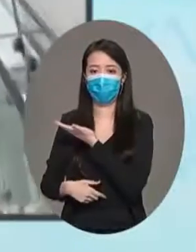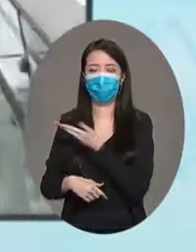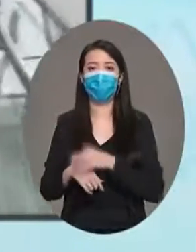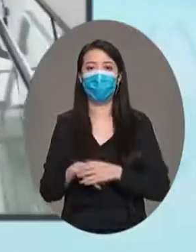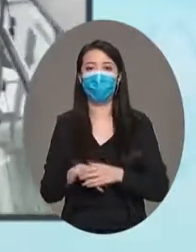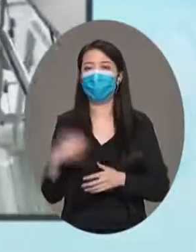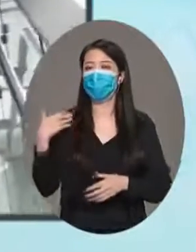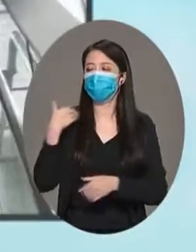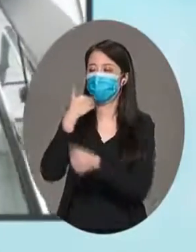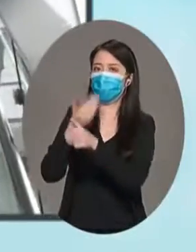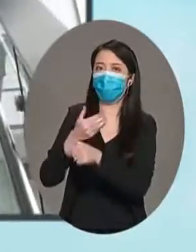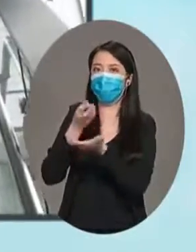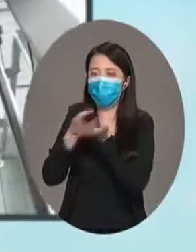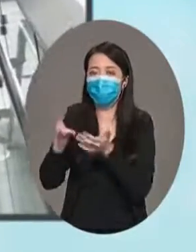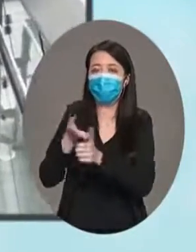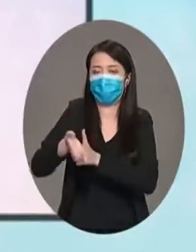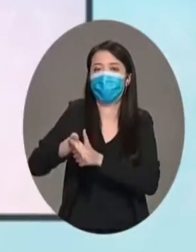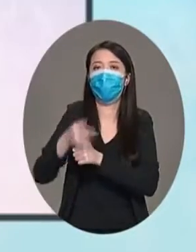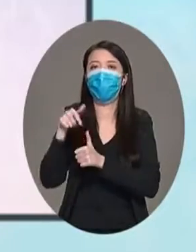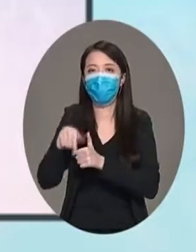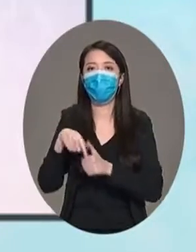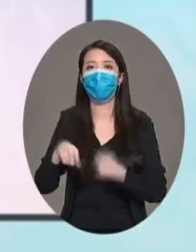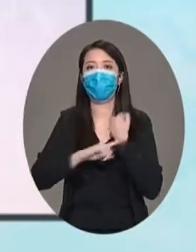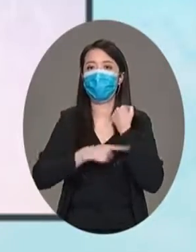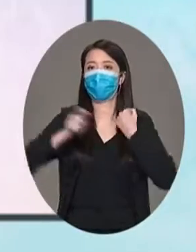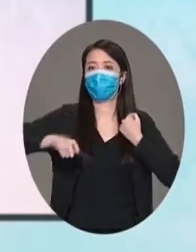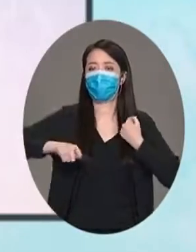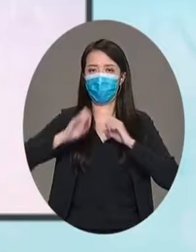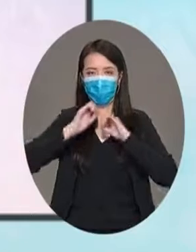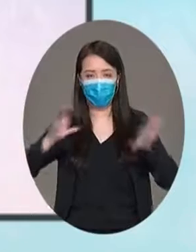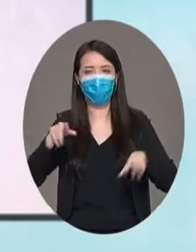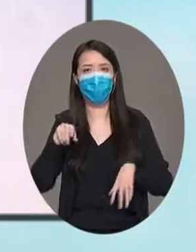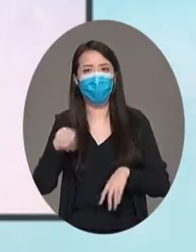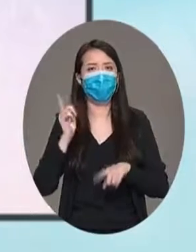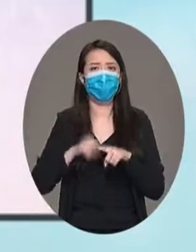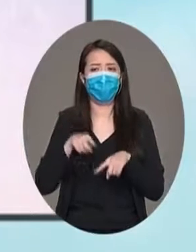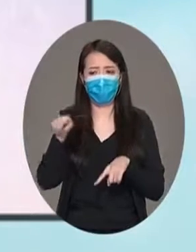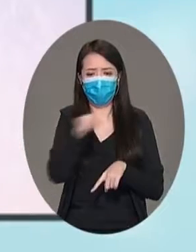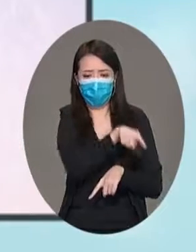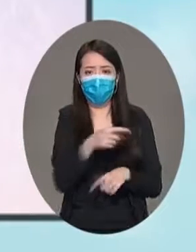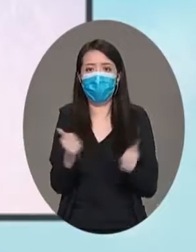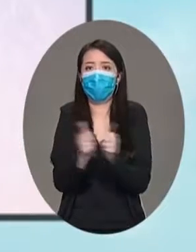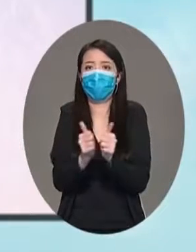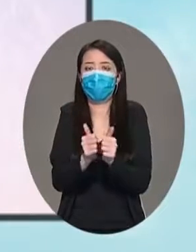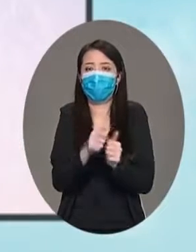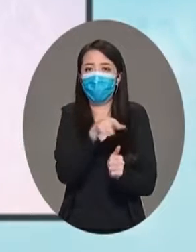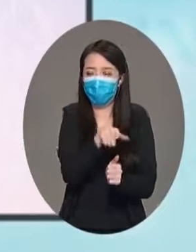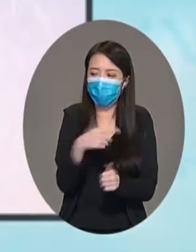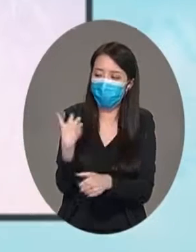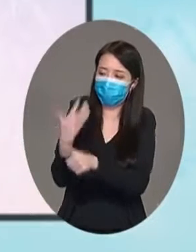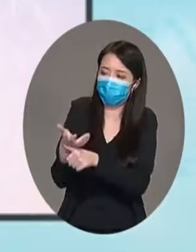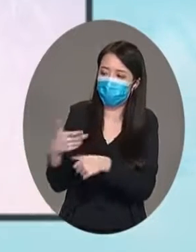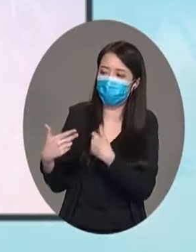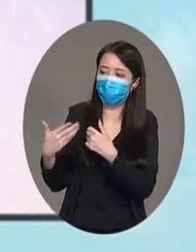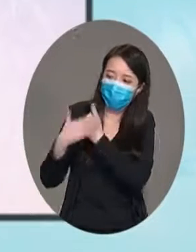早前被裁定误杀罪名成立。法官李素兰判刑时说，事主作为被告的朋友，被被告做有关